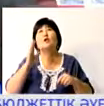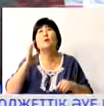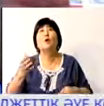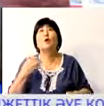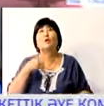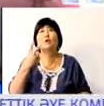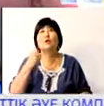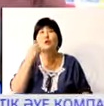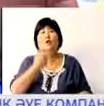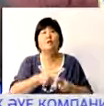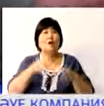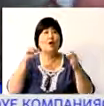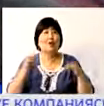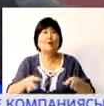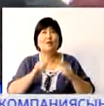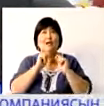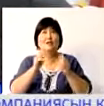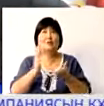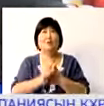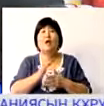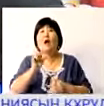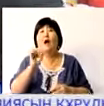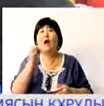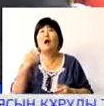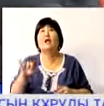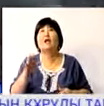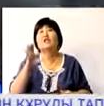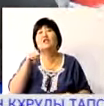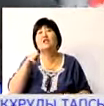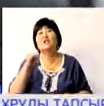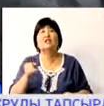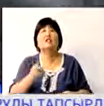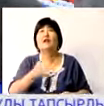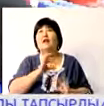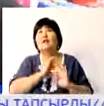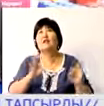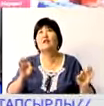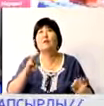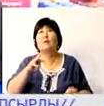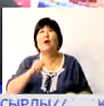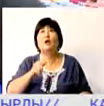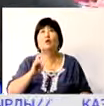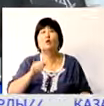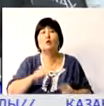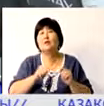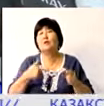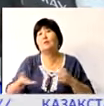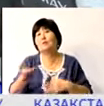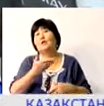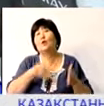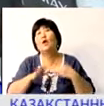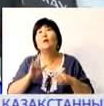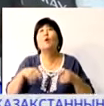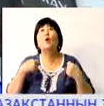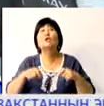Қызылорданың 200 жылдығында бір тосын сый болып тұр ғой енді. Шыны керек Арай Мол Сити керемет Магнум ашылып жатыр. Біз қуаныштымыз. Бұл тек